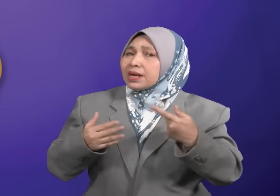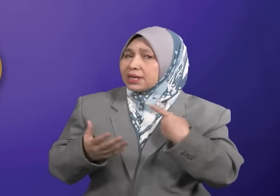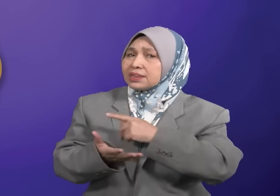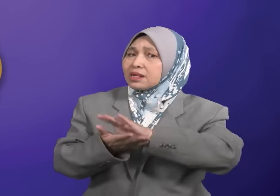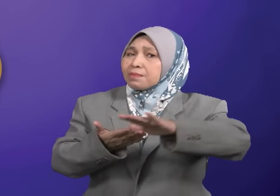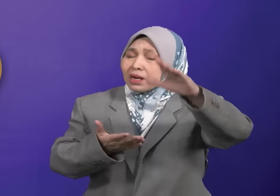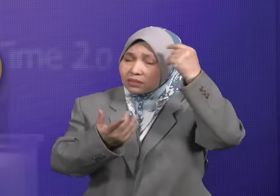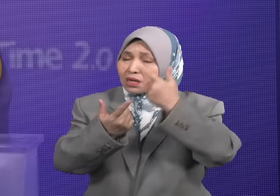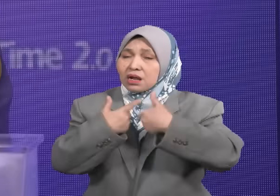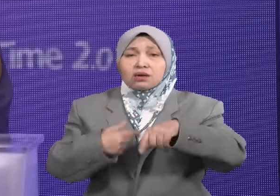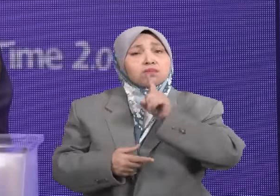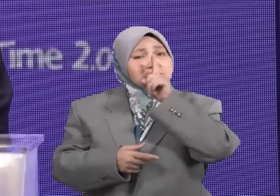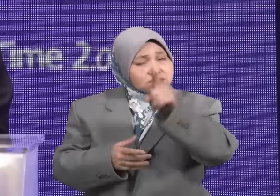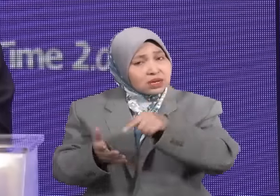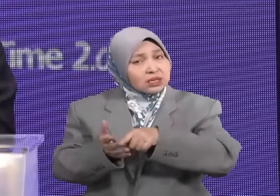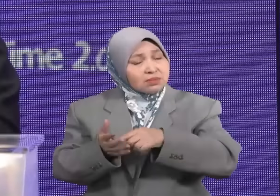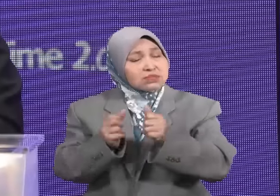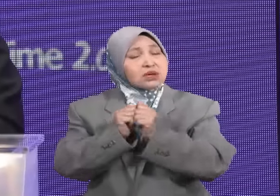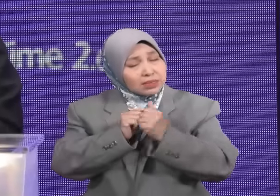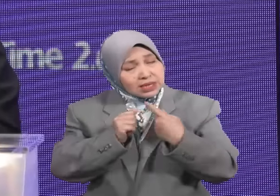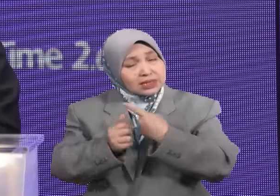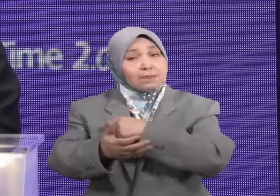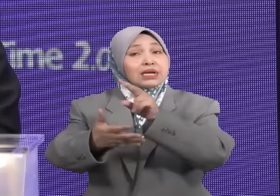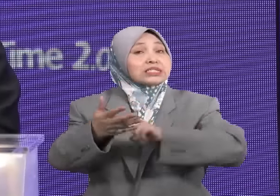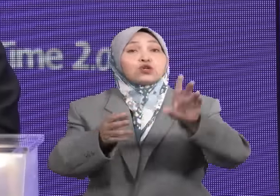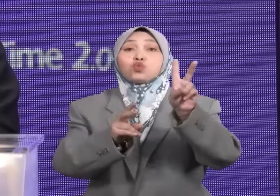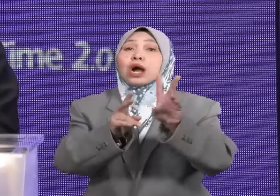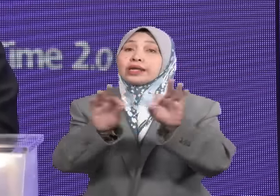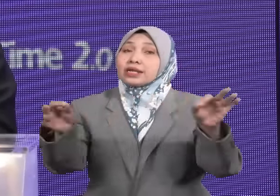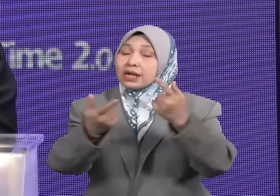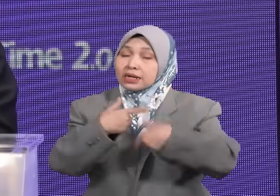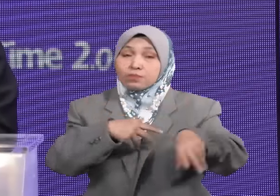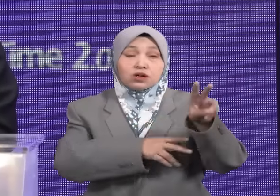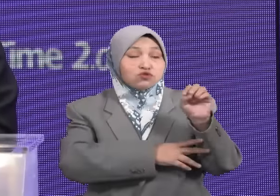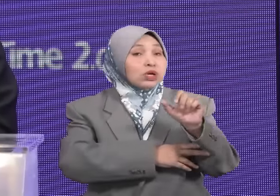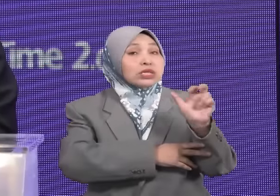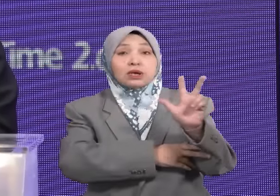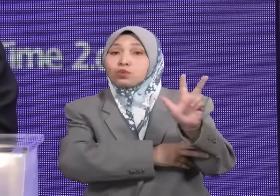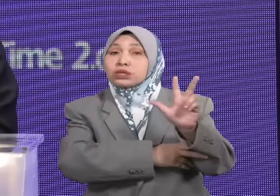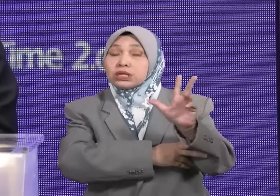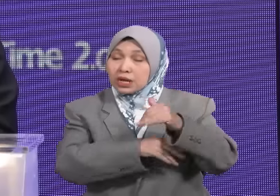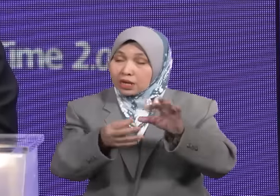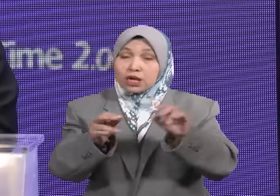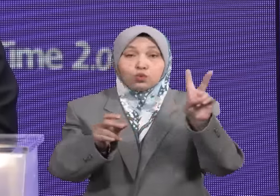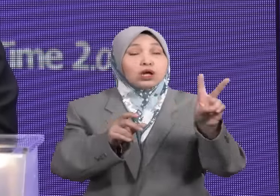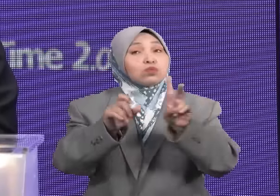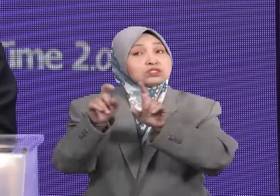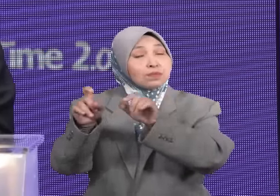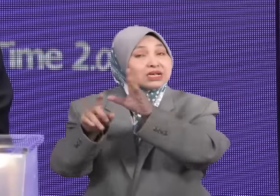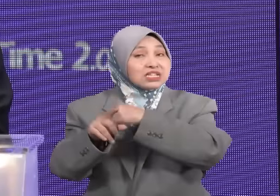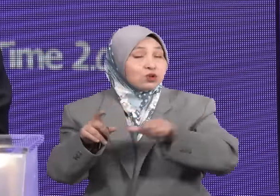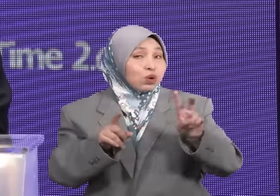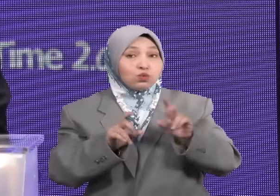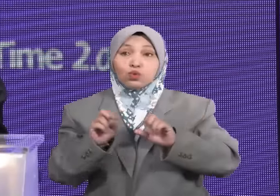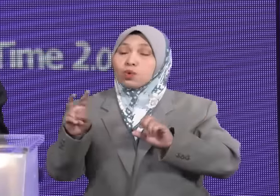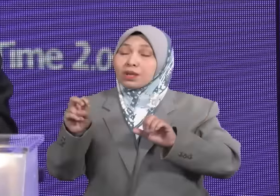pelajaran daripada hakikat ini? Mari sama-sama kita membaca dua ayat daripada halaman ke-33, ayat 211 dan 212 dipimpin